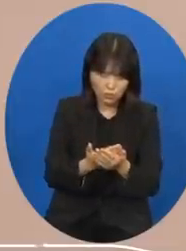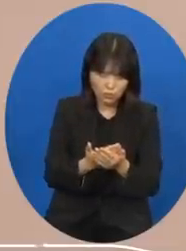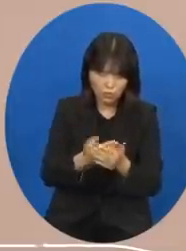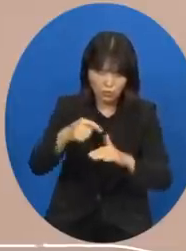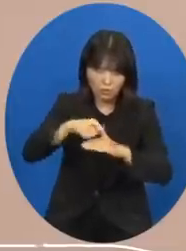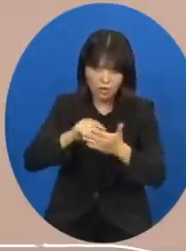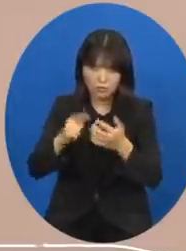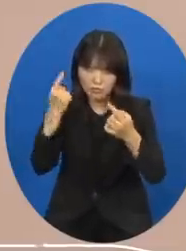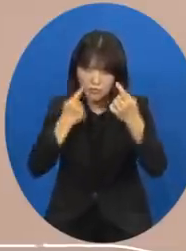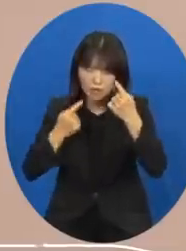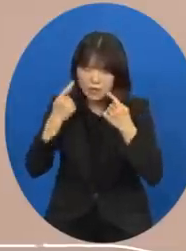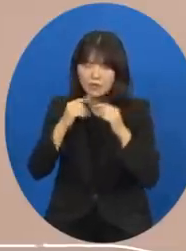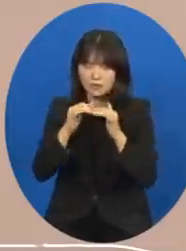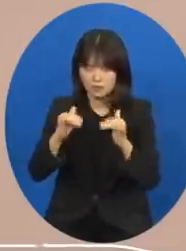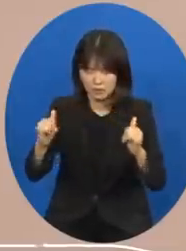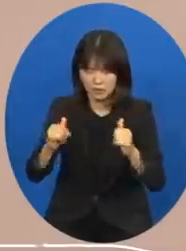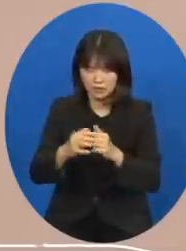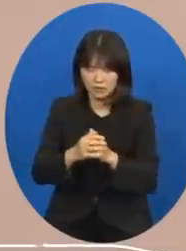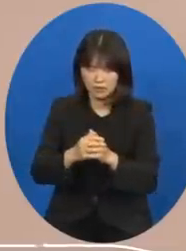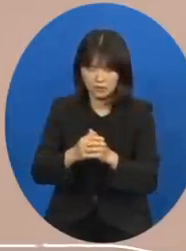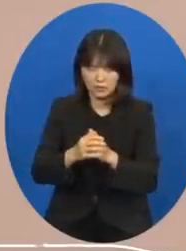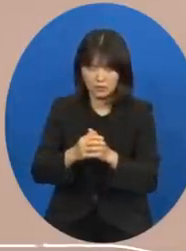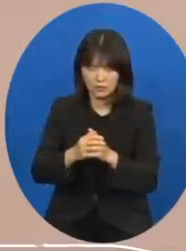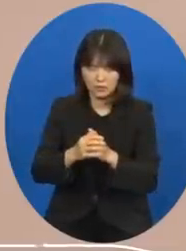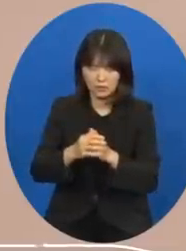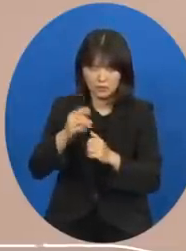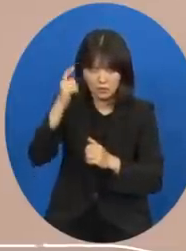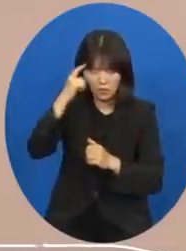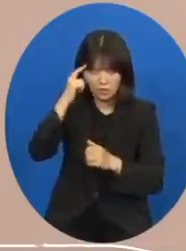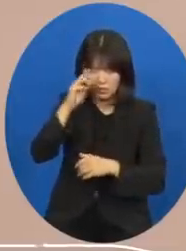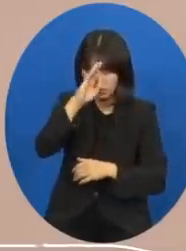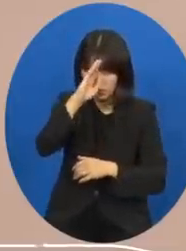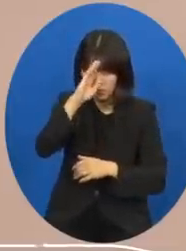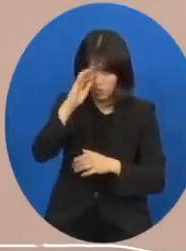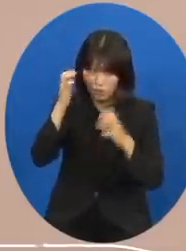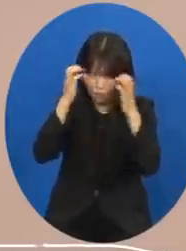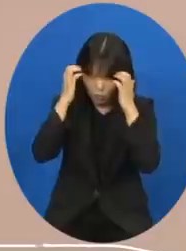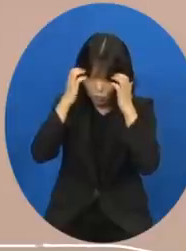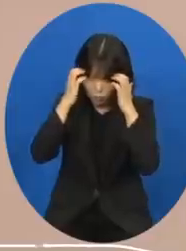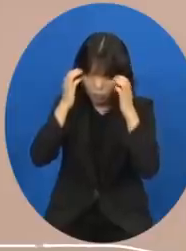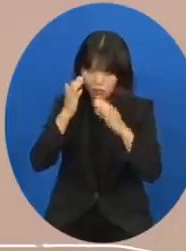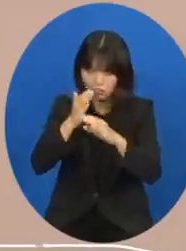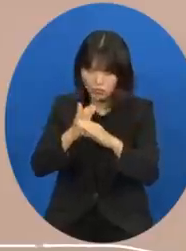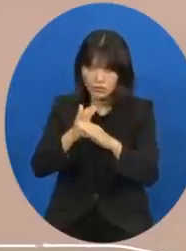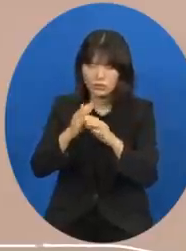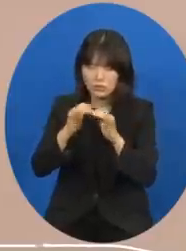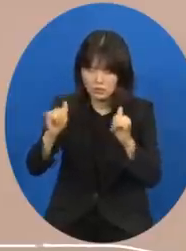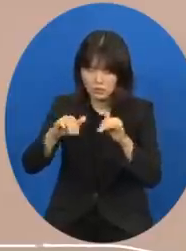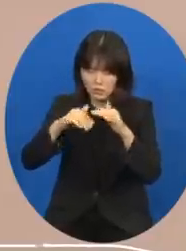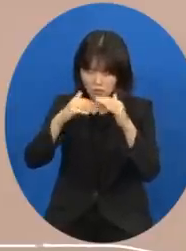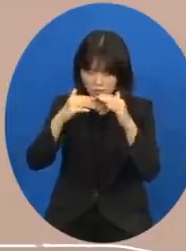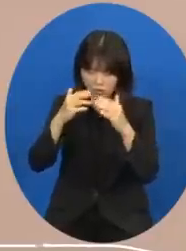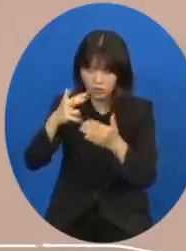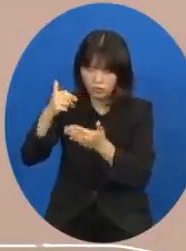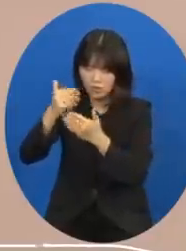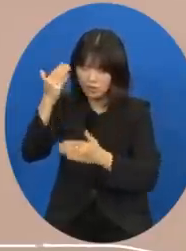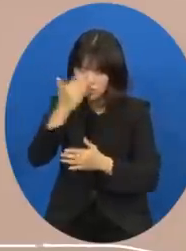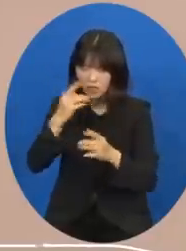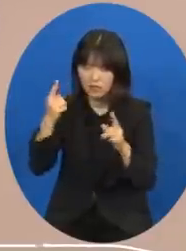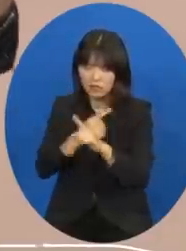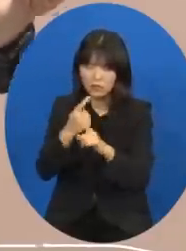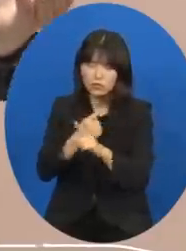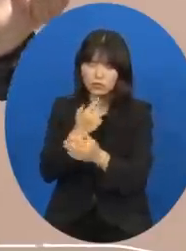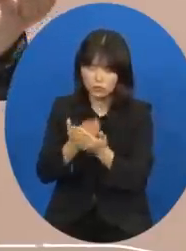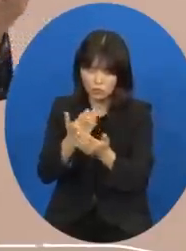마음 상한 이들, 정신적인 질병으로 고통당하는 이들까지 주여 깨끗게 하소서. 성도들이